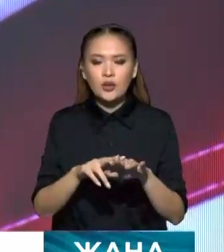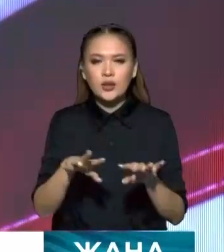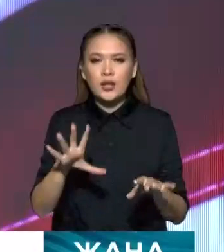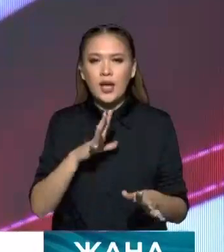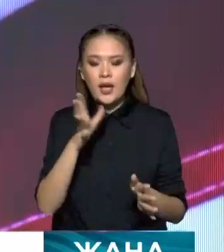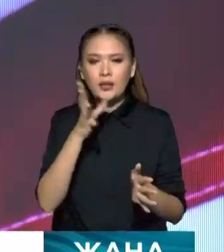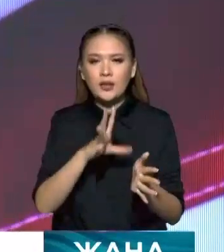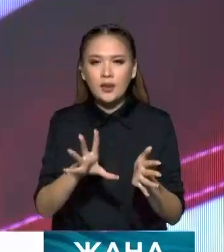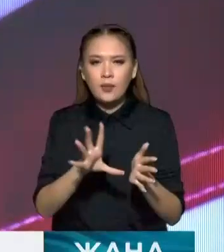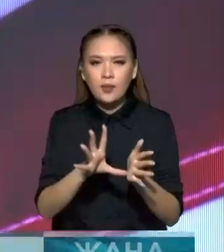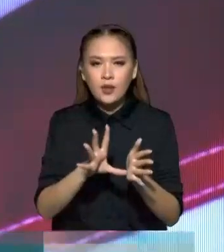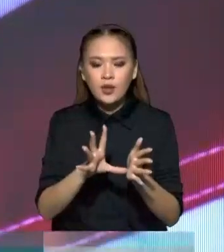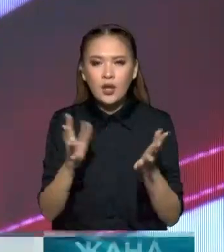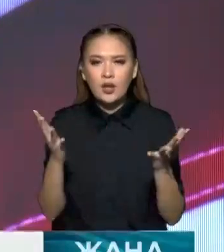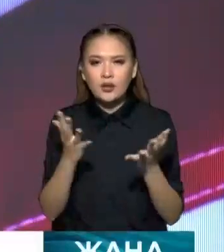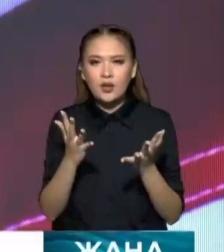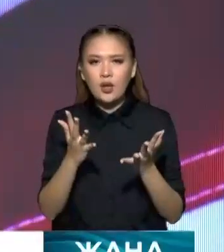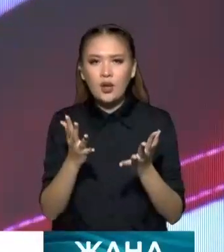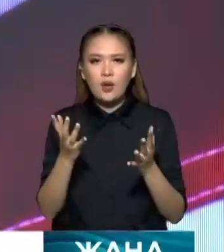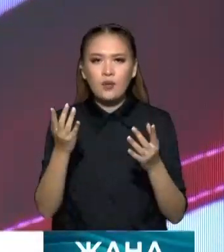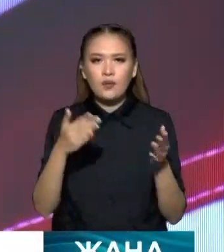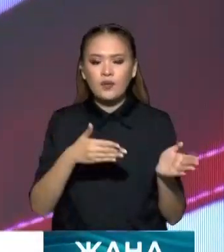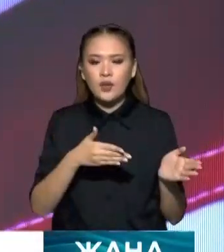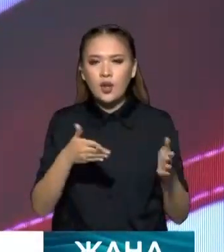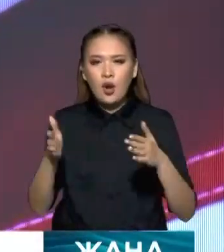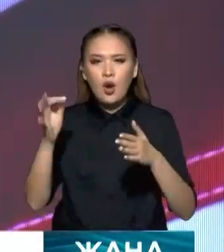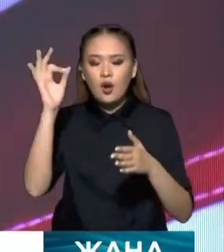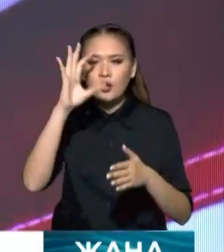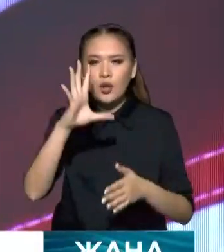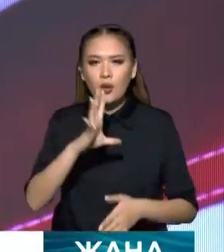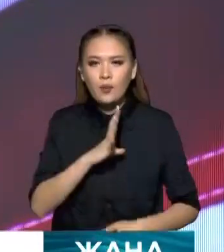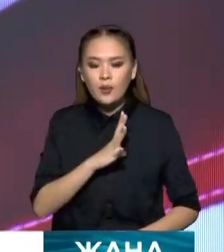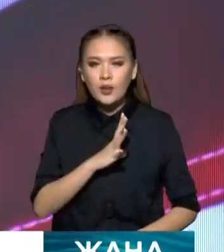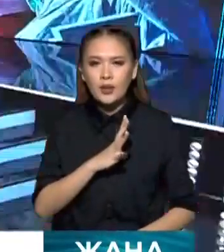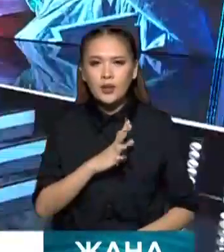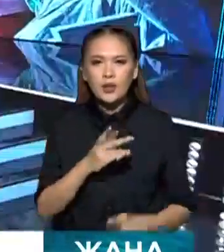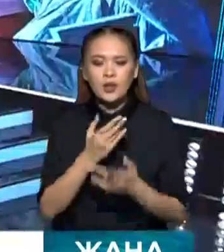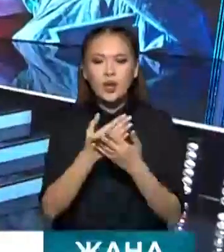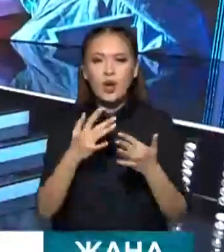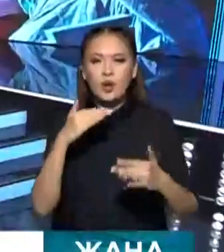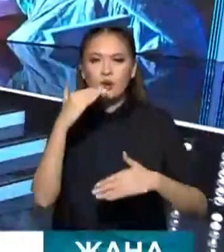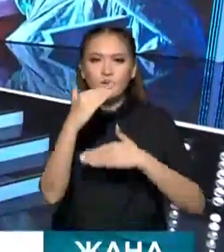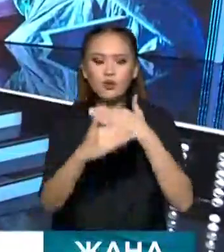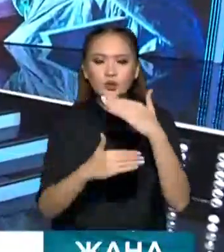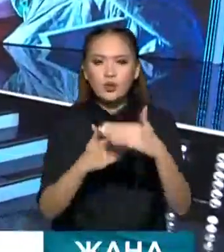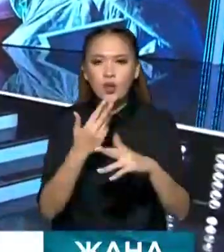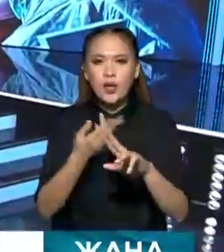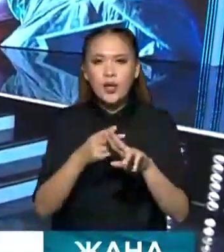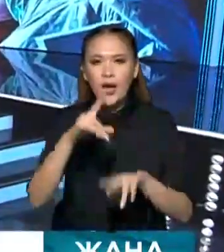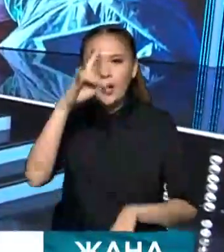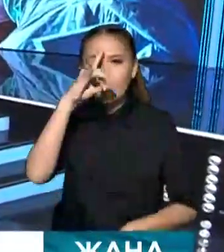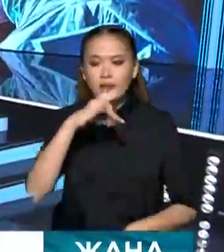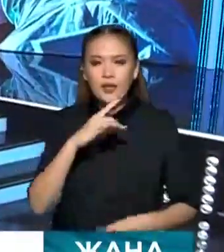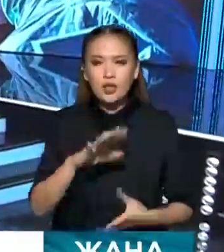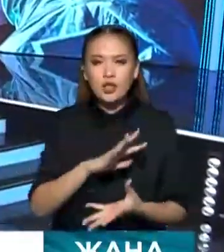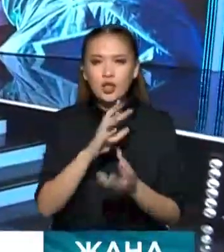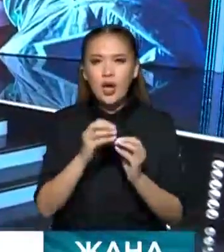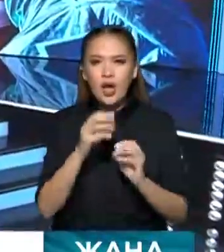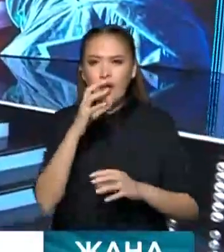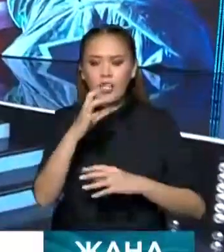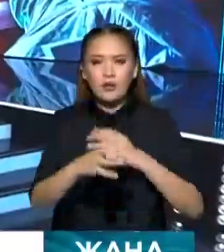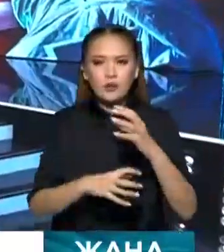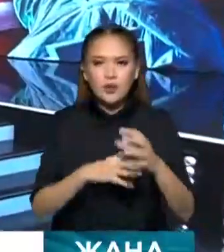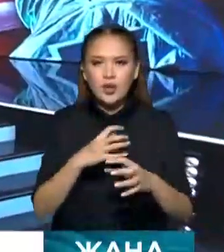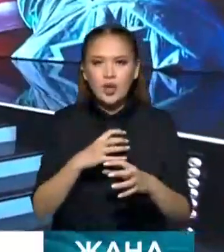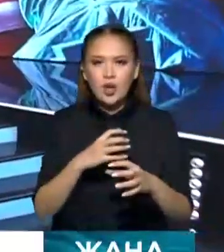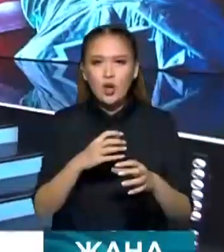технологияларға баулу, ел ішіндегі ақпараттық технологиялар жетілдіру мүмкіндігі, жалпы Қазақстанның әлемдік нарықтағы